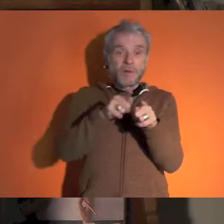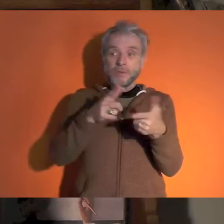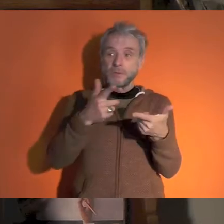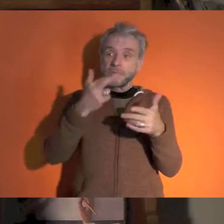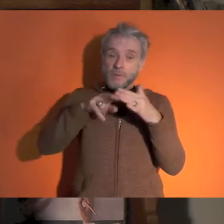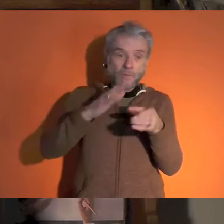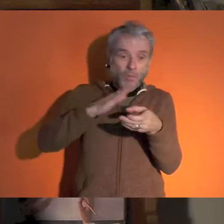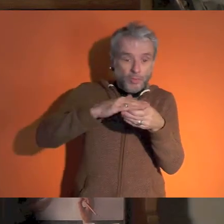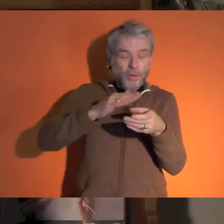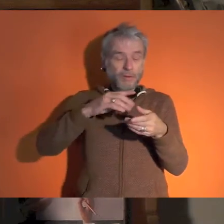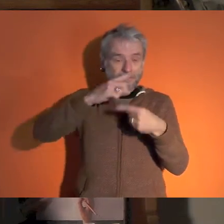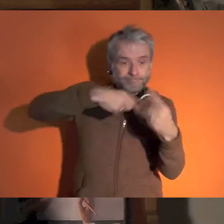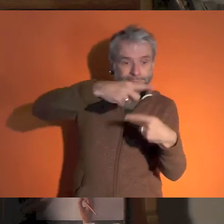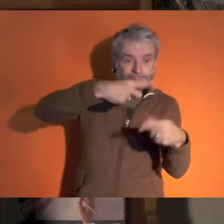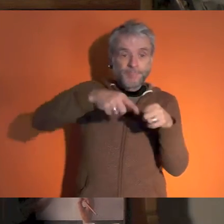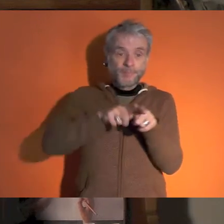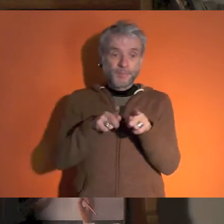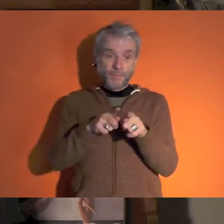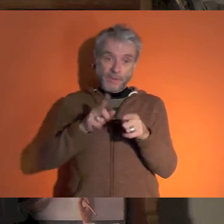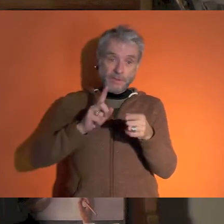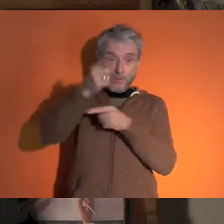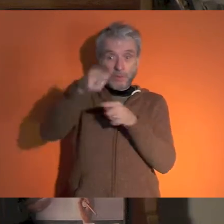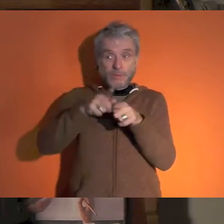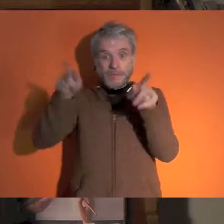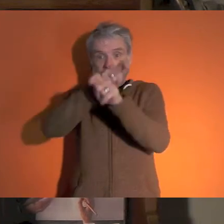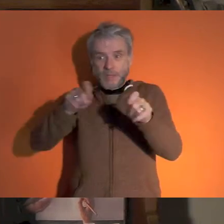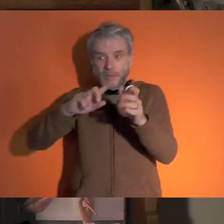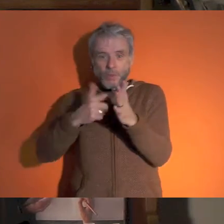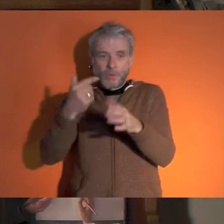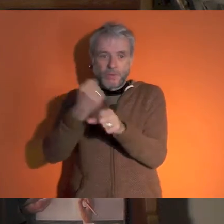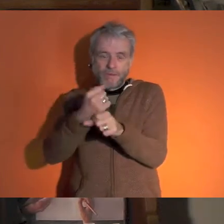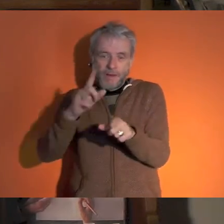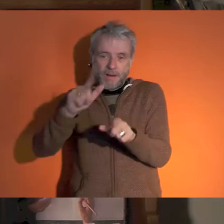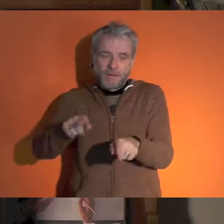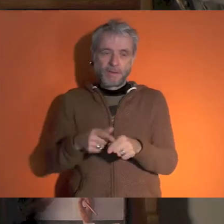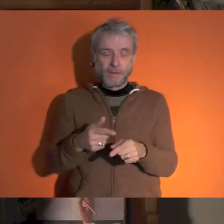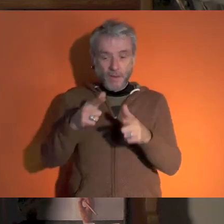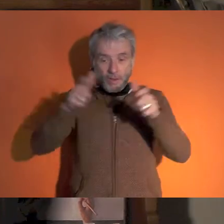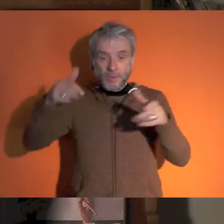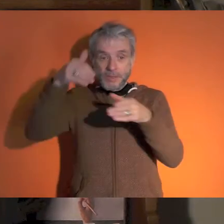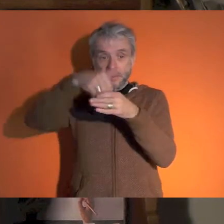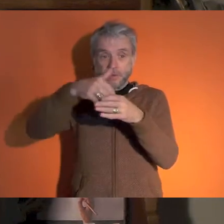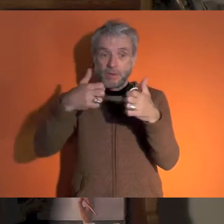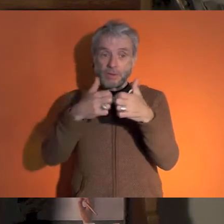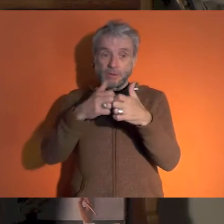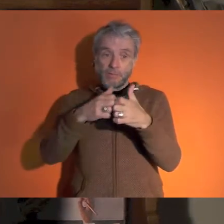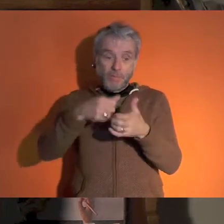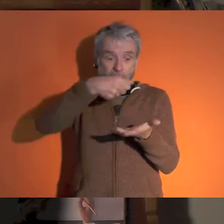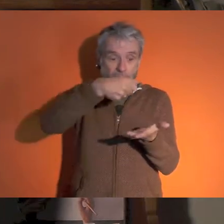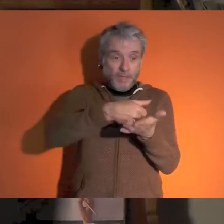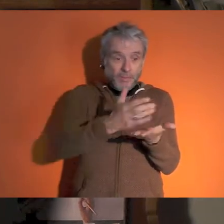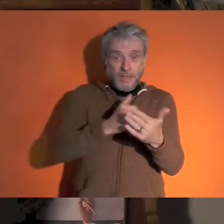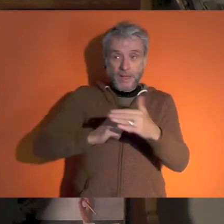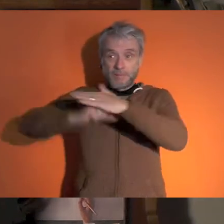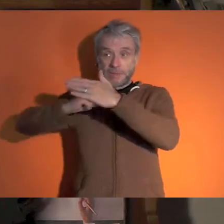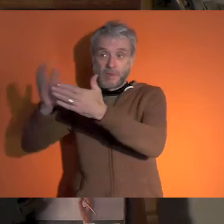autour, des cycles de recyclage, des cycles de réutilisation, de durabilité et évidemment respectueuses du droit du travail. Ce sont